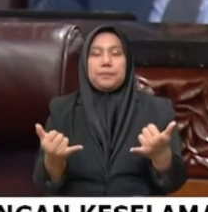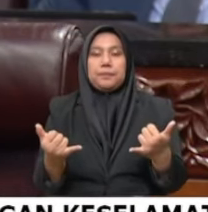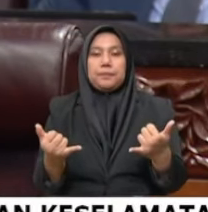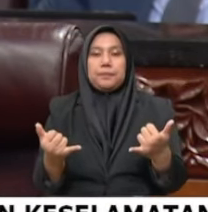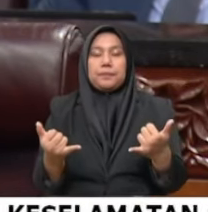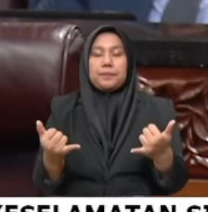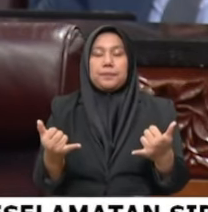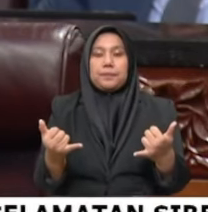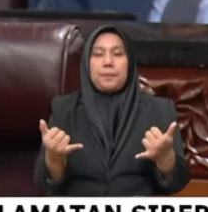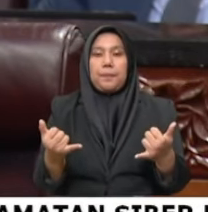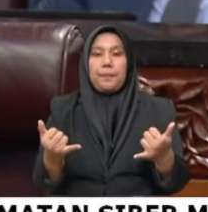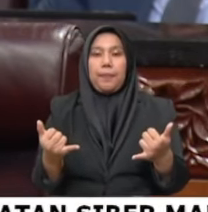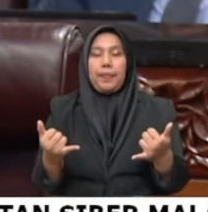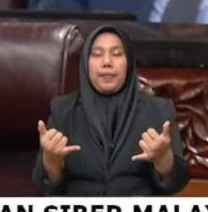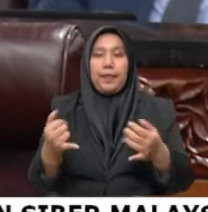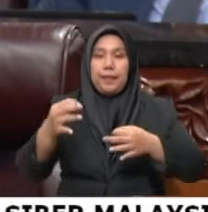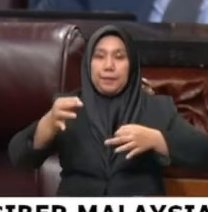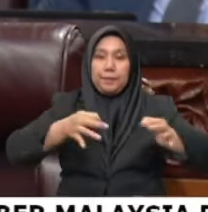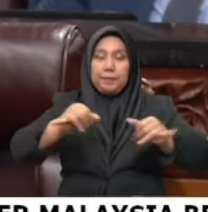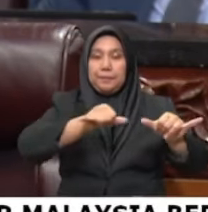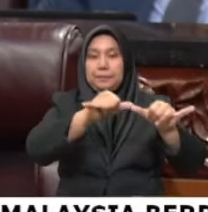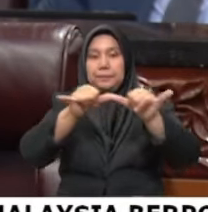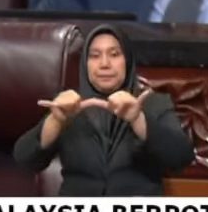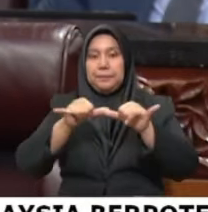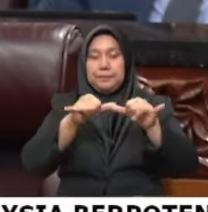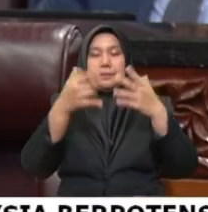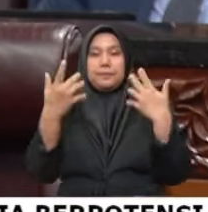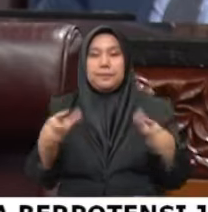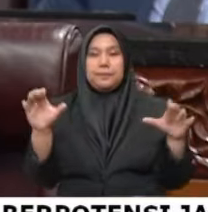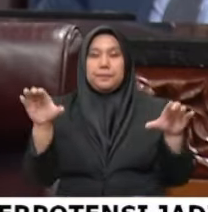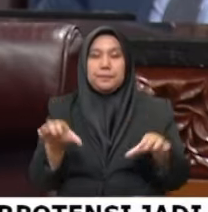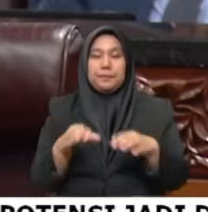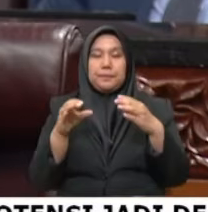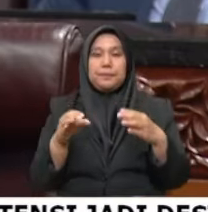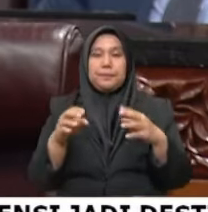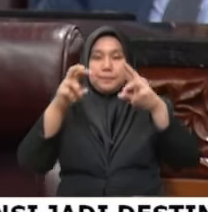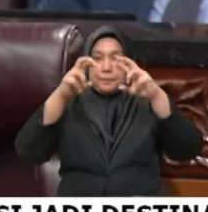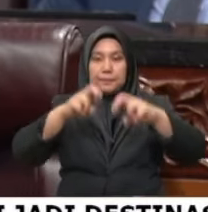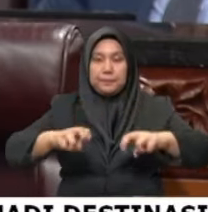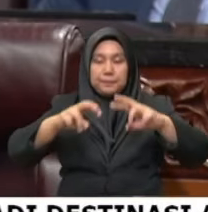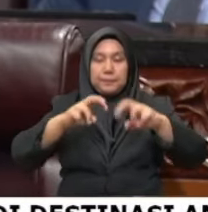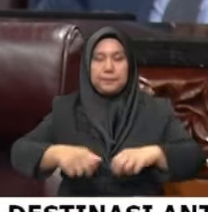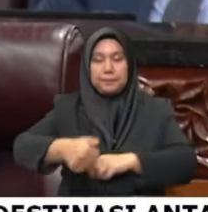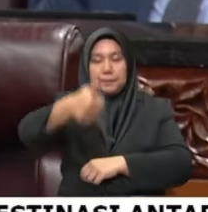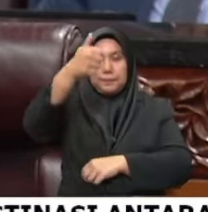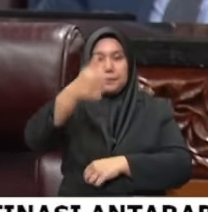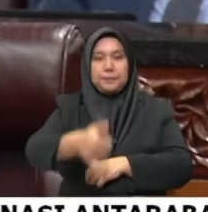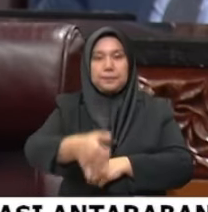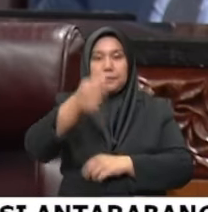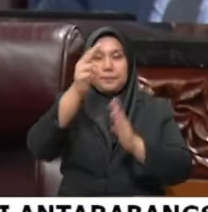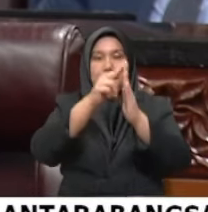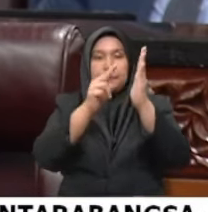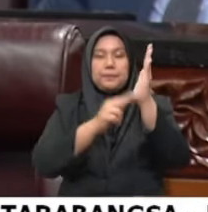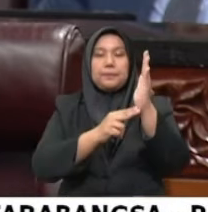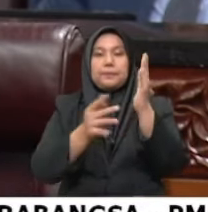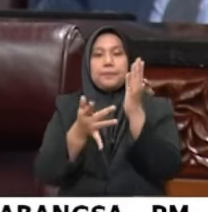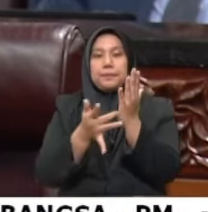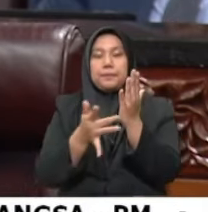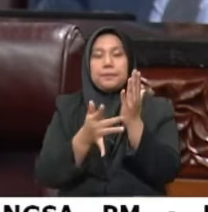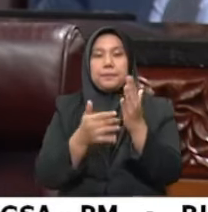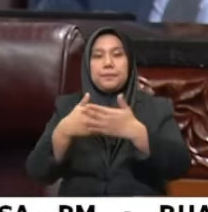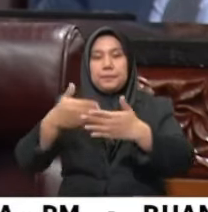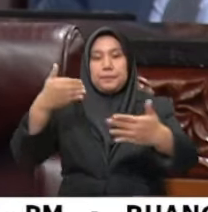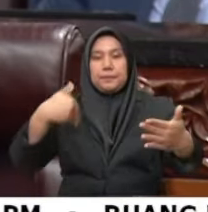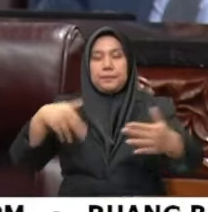sesi penyelarasan telah diadakan bagi menilai secara perundangan dan teknikal